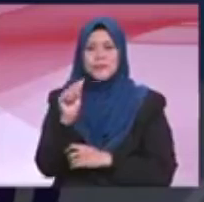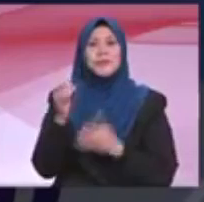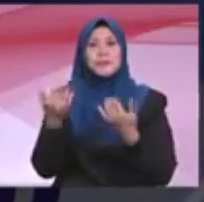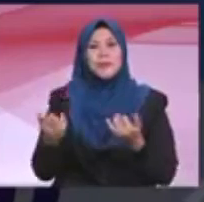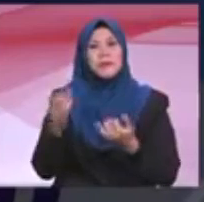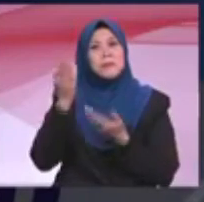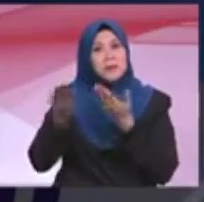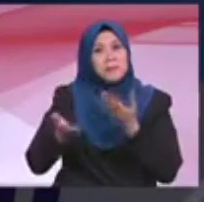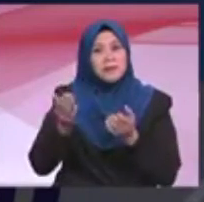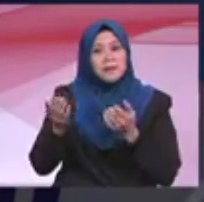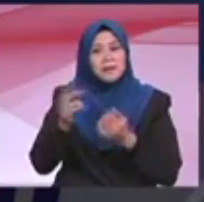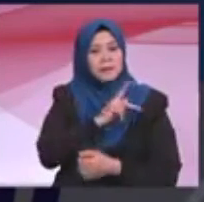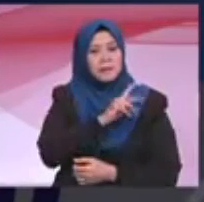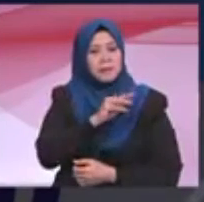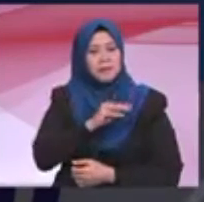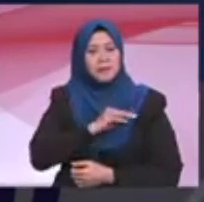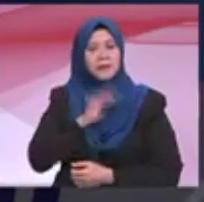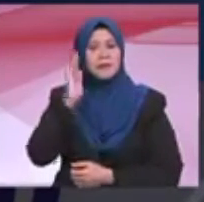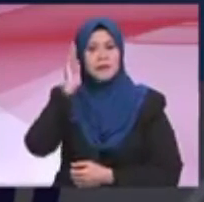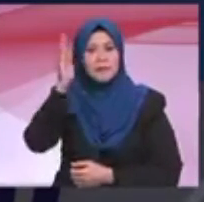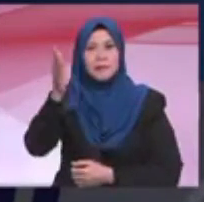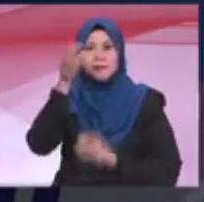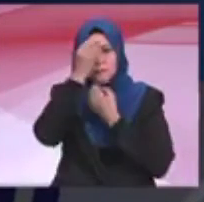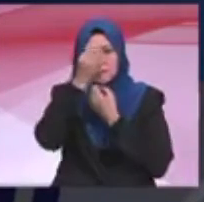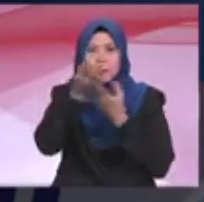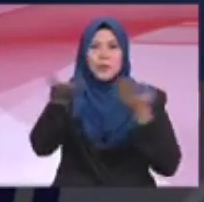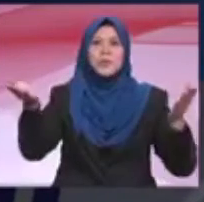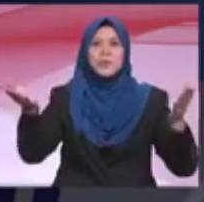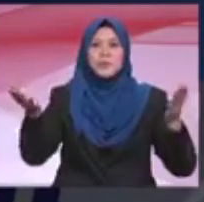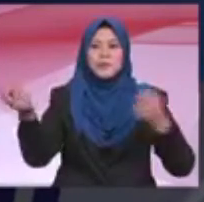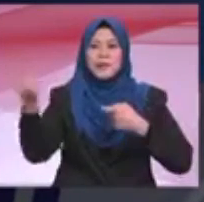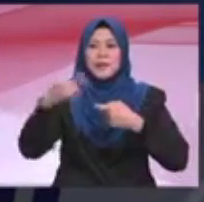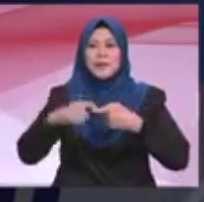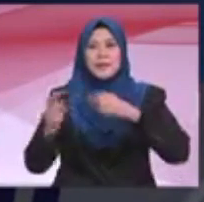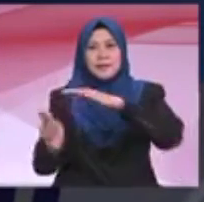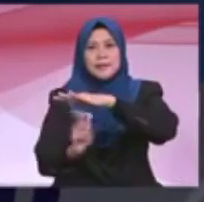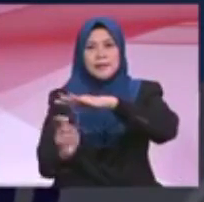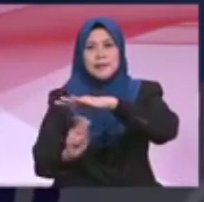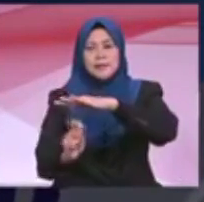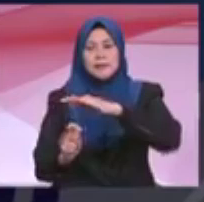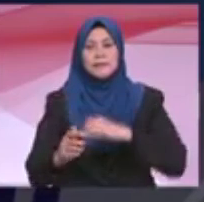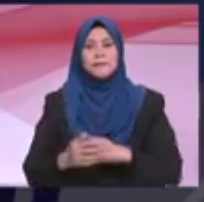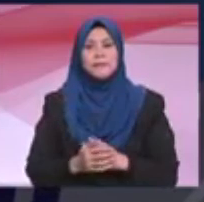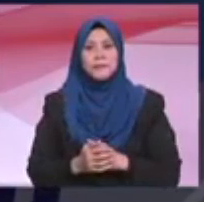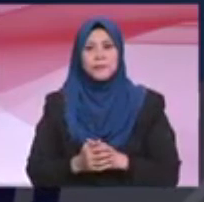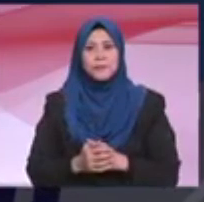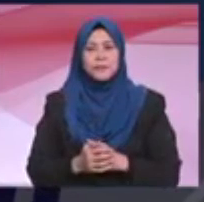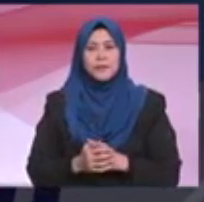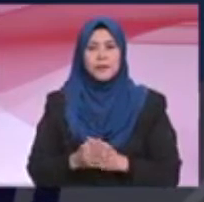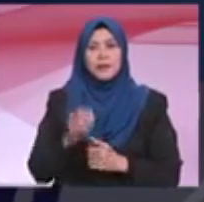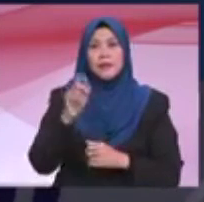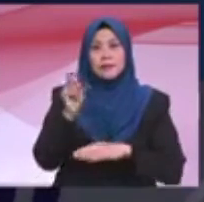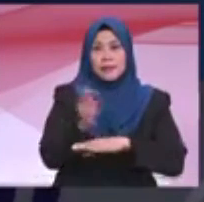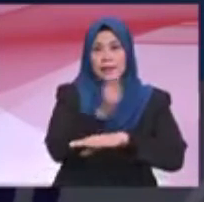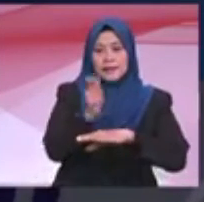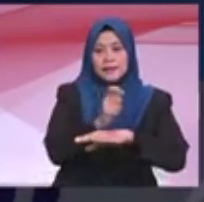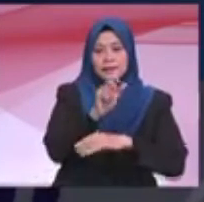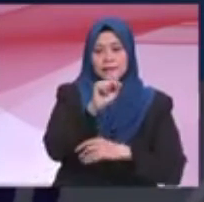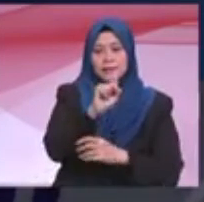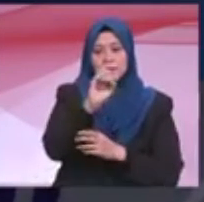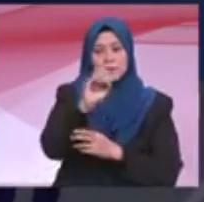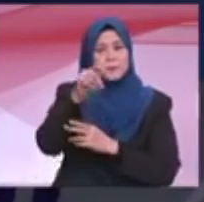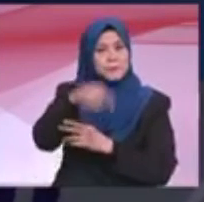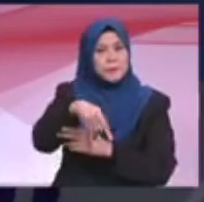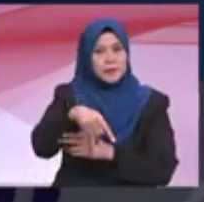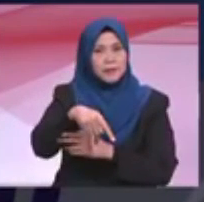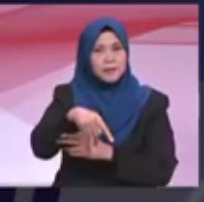mengeluarkan maklumat tentang tentang taska tersebut. Ya. Berkaitan dengan SOP tadi di tadika, SOP